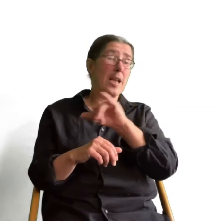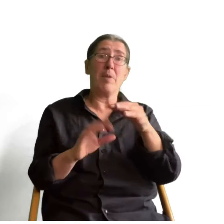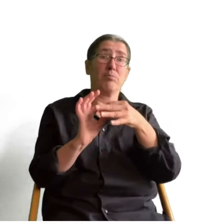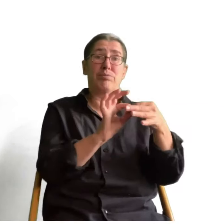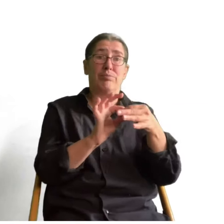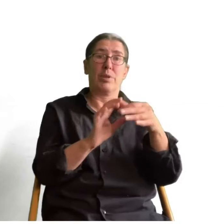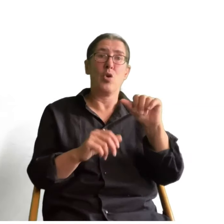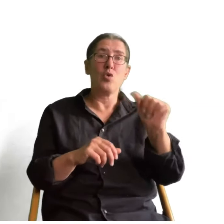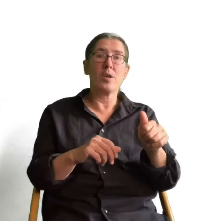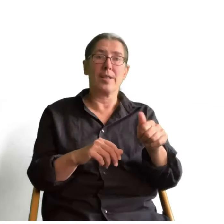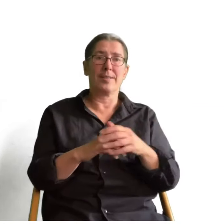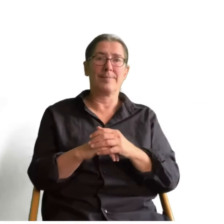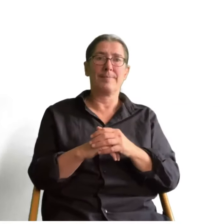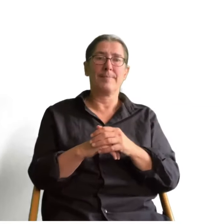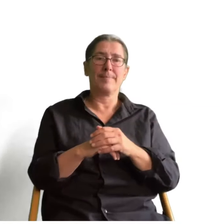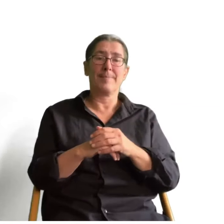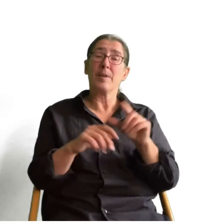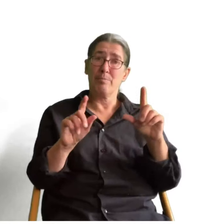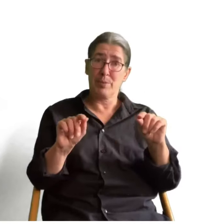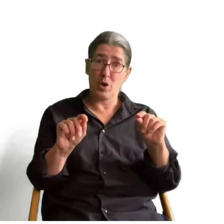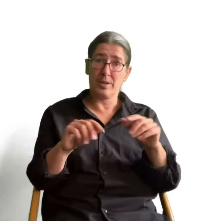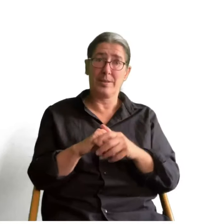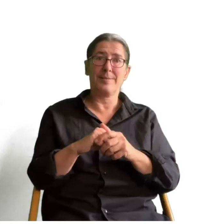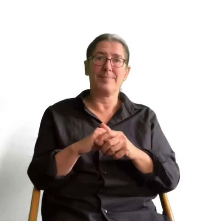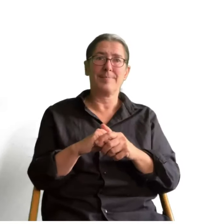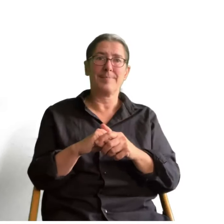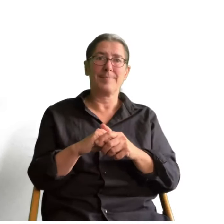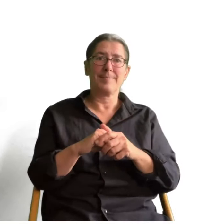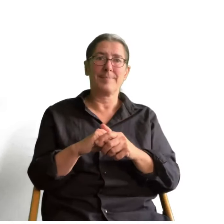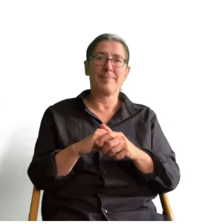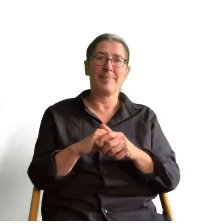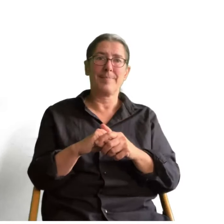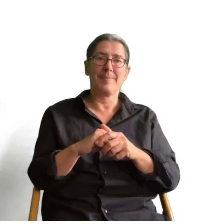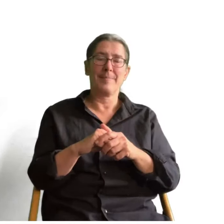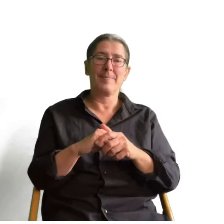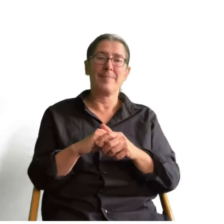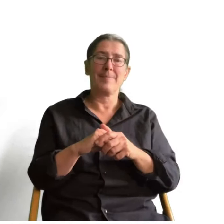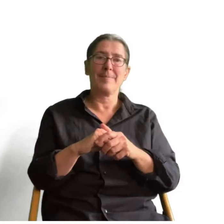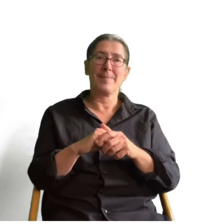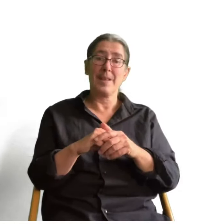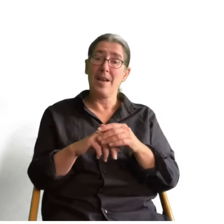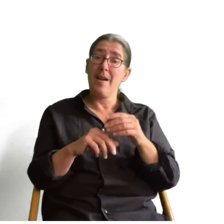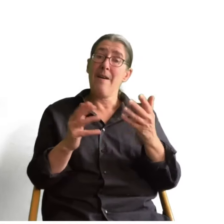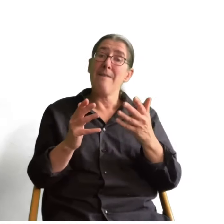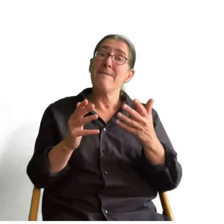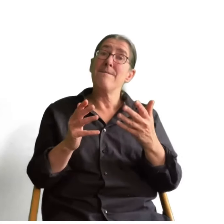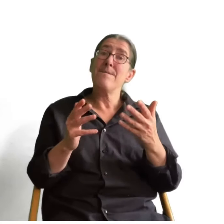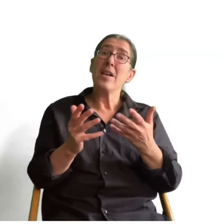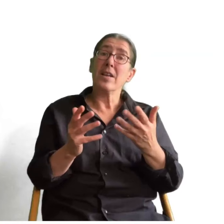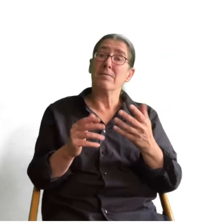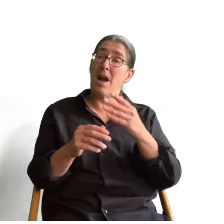100 bei Prozent. Also, das heißt, im Grunde genommen, welcher